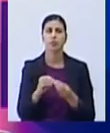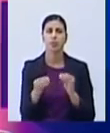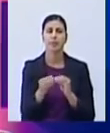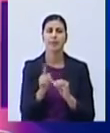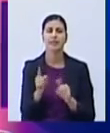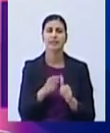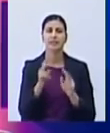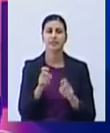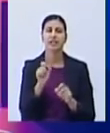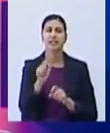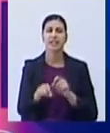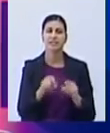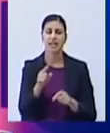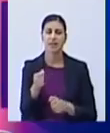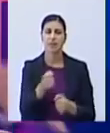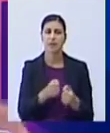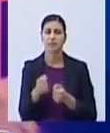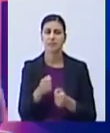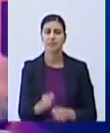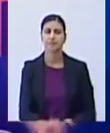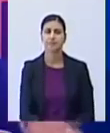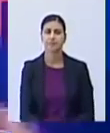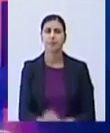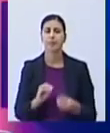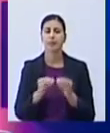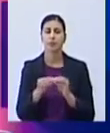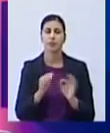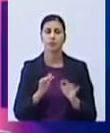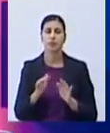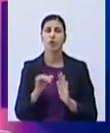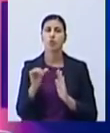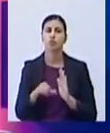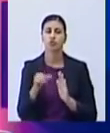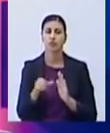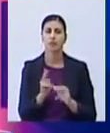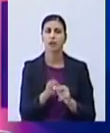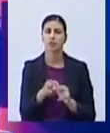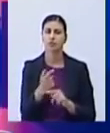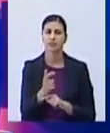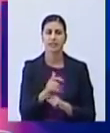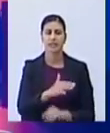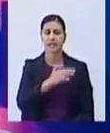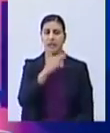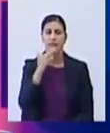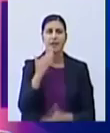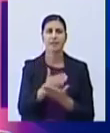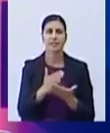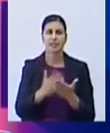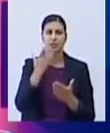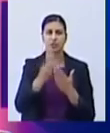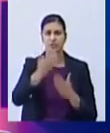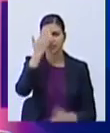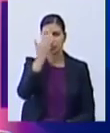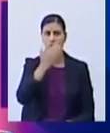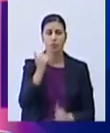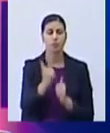s-a smutit, da, s-a smutit, da, s-a smutit, da, s-a smutit, da, Umușevro, bați, uheb, zalian dit național, ce ni s-a zugat o obisnuit,